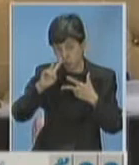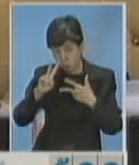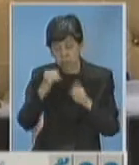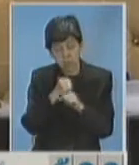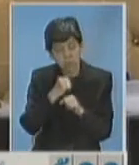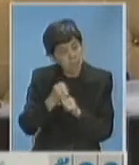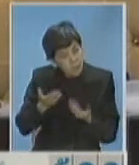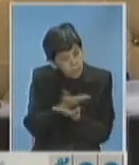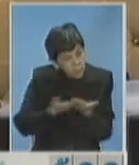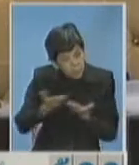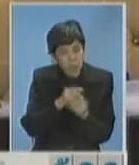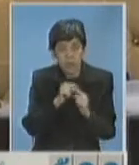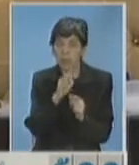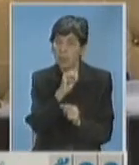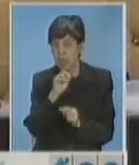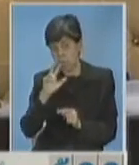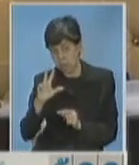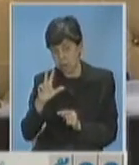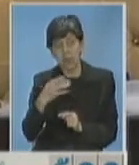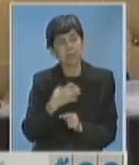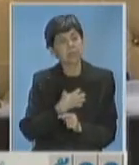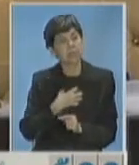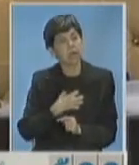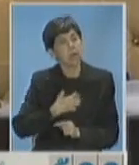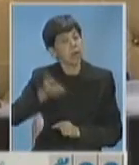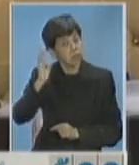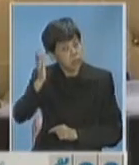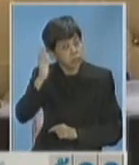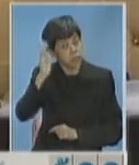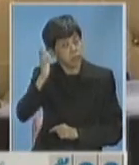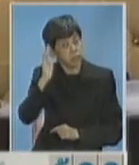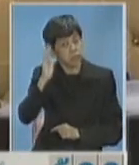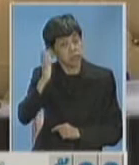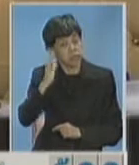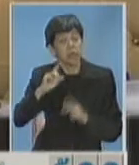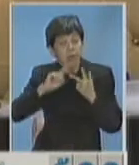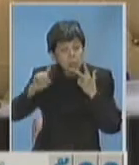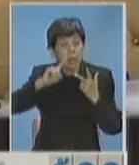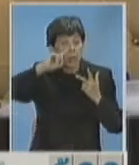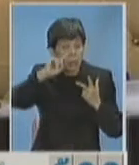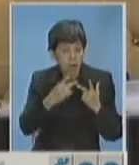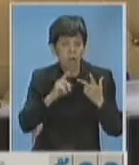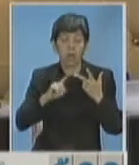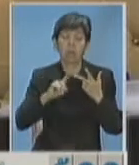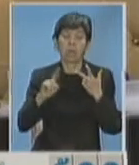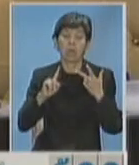ความเห็นในมาตรา3เนี่ยก็เท่ากับยอมให้มีการอภิปรายในวาระหนึ่งอีกรอบหนึ่ง